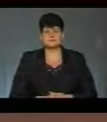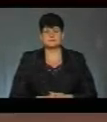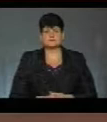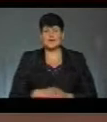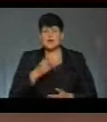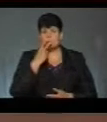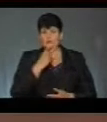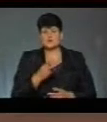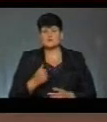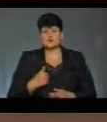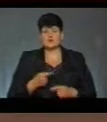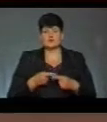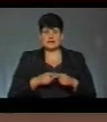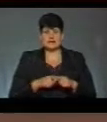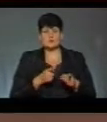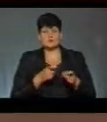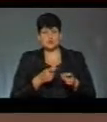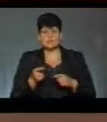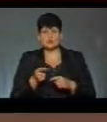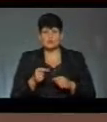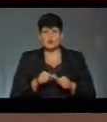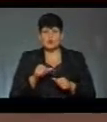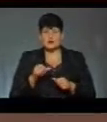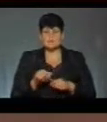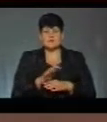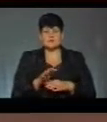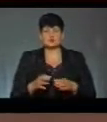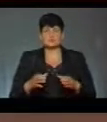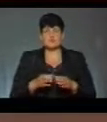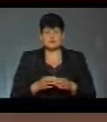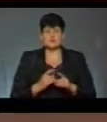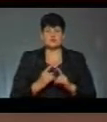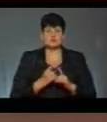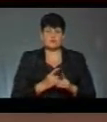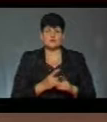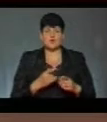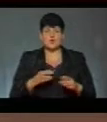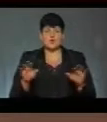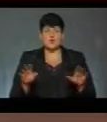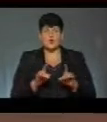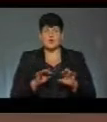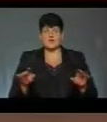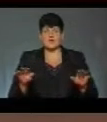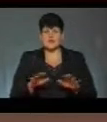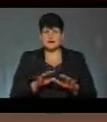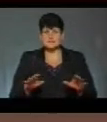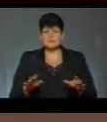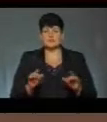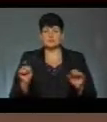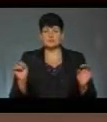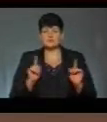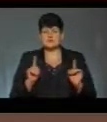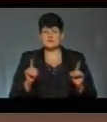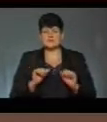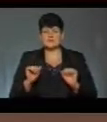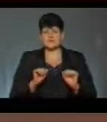Показ військової техніки та озброєння Тернопільської окремої артилерійської бригади супроводжував оркестр тернопільських артилеристів. Музиканти під